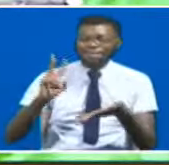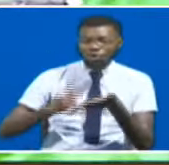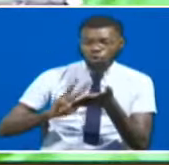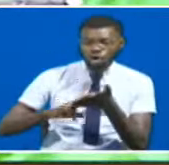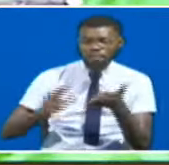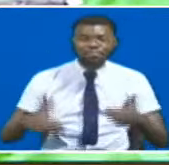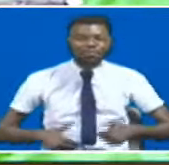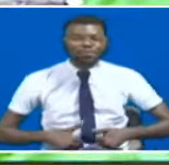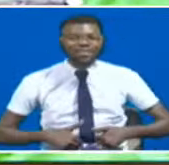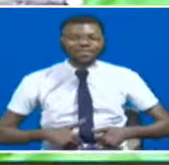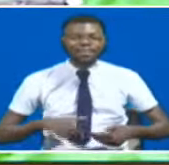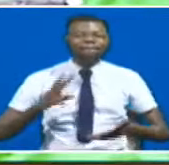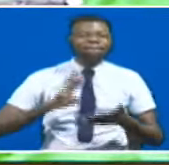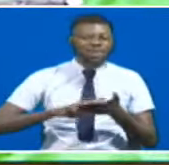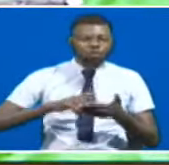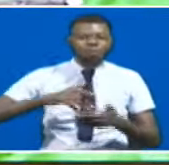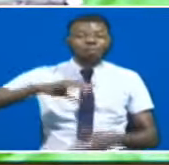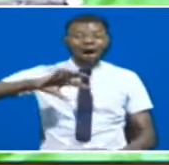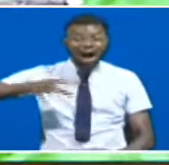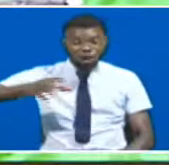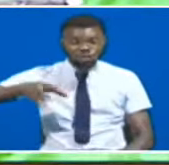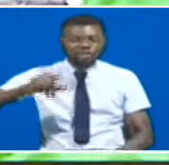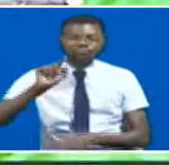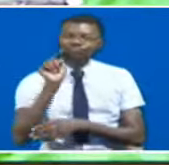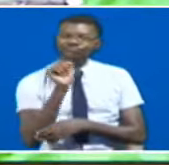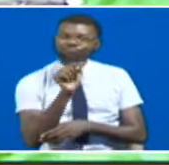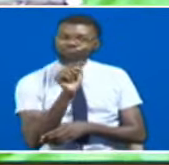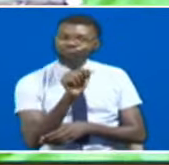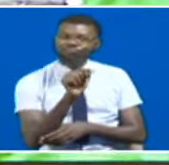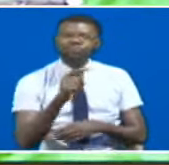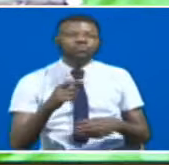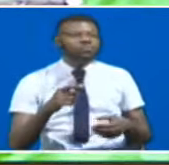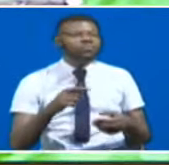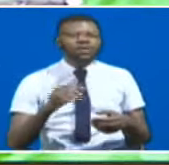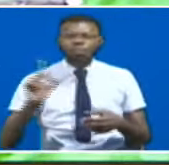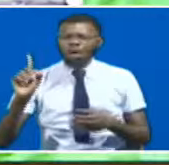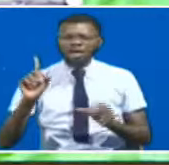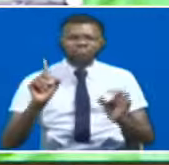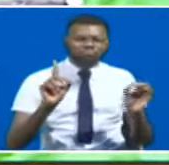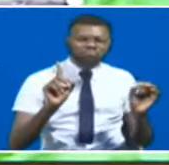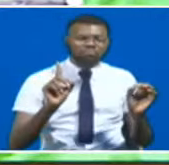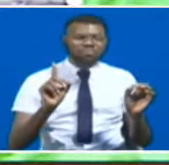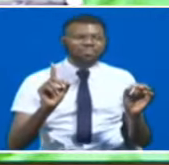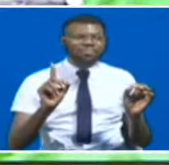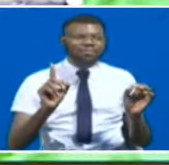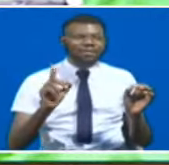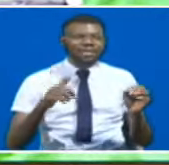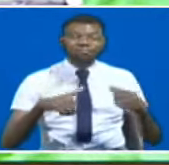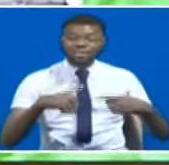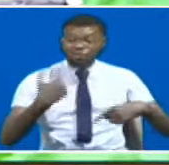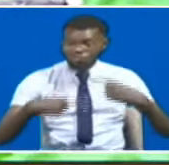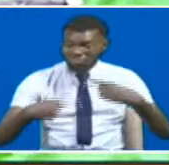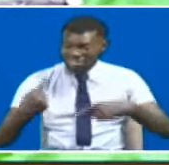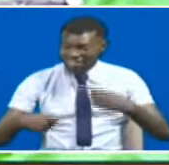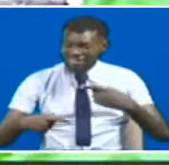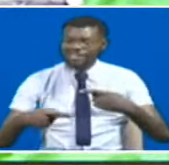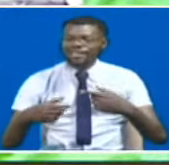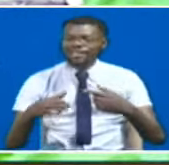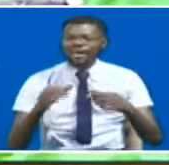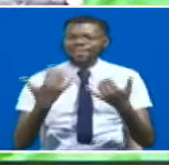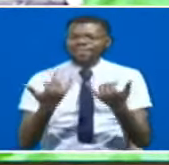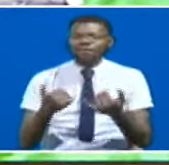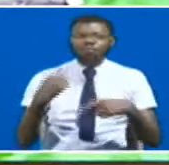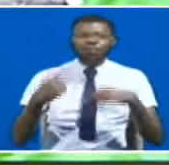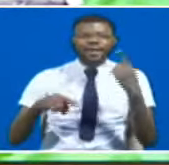hii leo ugani Migori, kaunti ya Migori. Mara wameikaba Migori Youth bao moja bila jibu kwenye mpambano huo. Kufuatia ushindi huo wa leo,